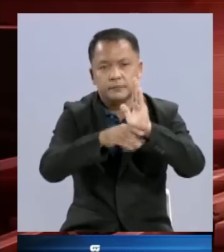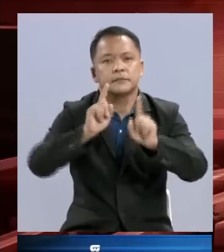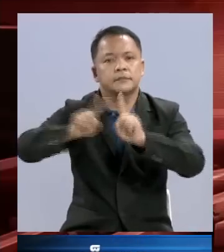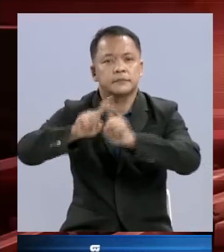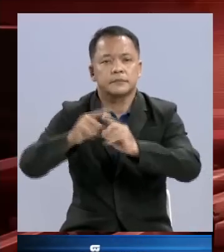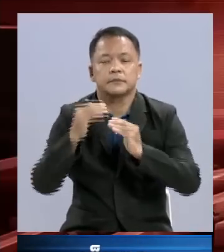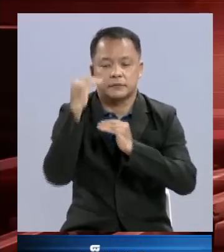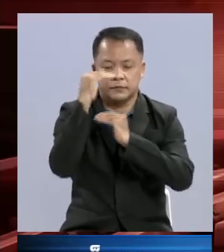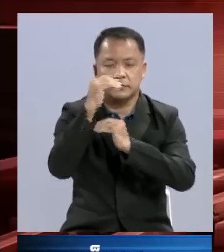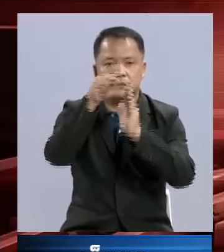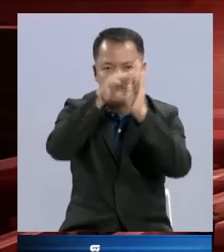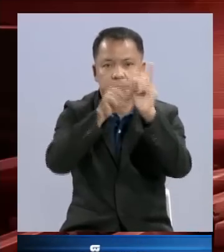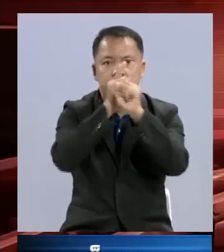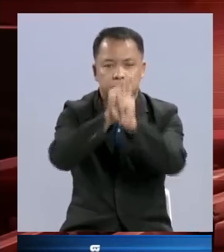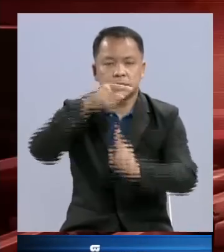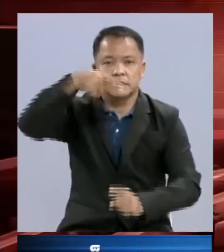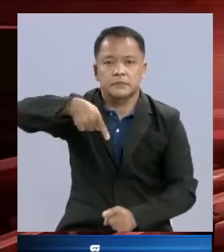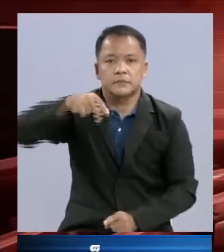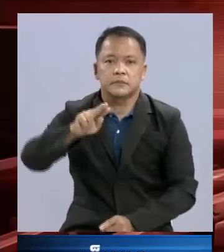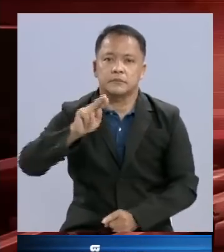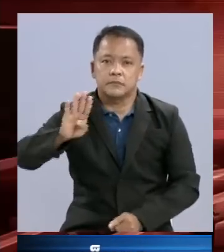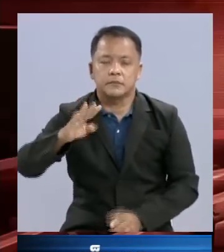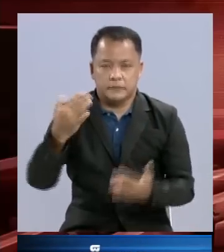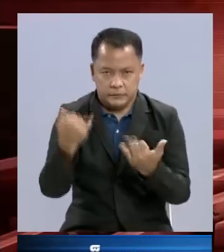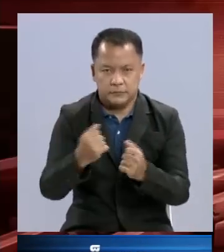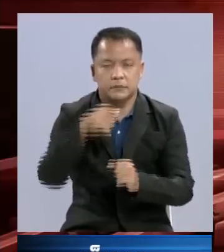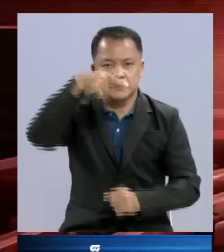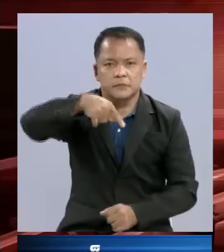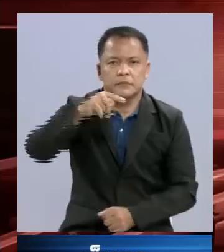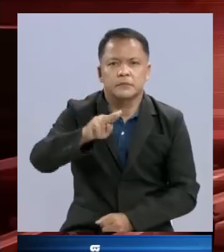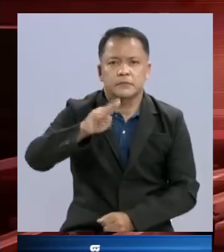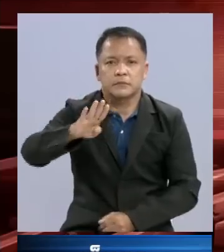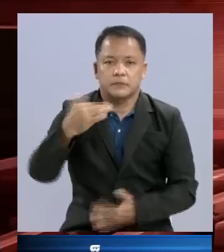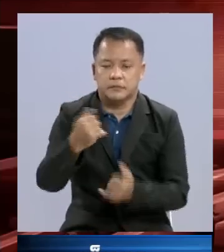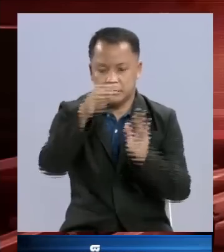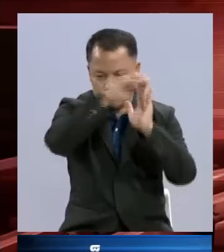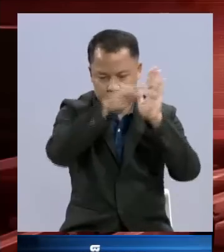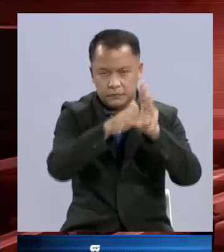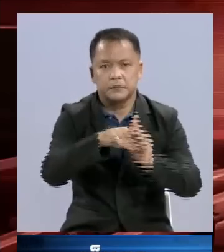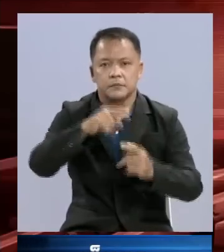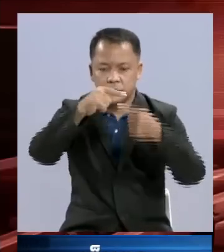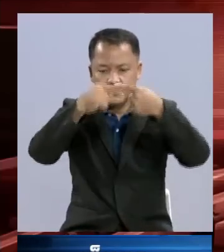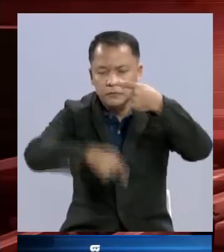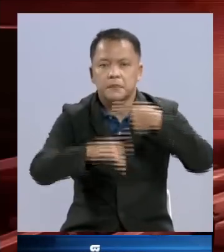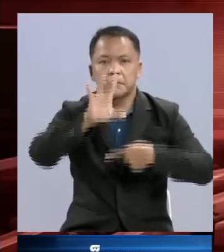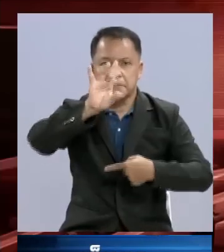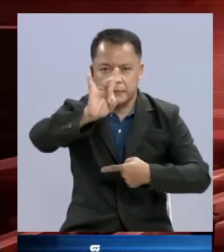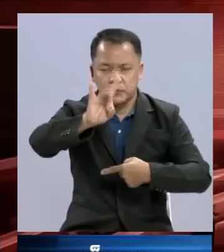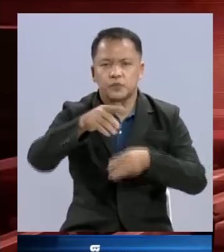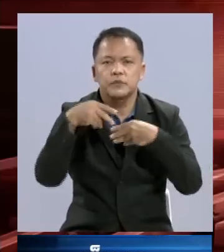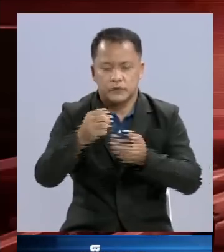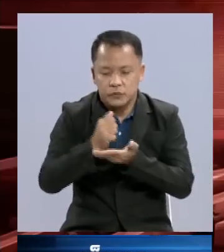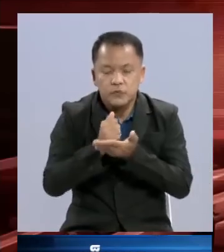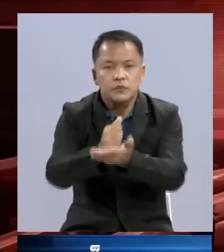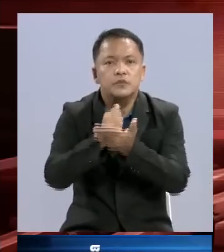ที่กำหนดไว้ในพระราชบัญญัตินี้โดยในพระราชบัญญัตินี้นะครับก็กำหนดไว้8ขั้นตอนที่จะต้องอำนว